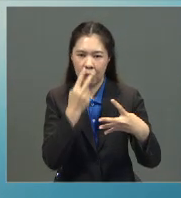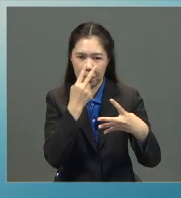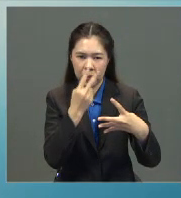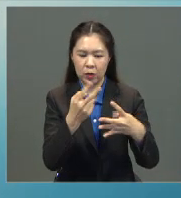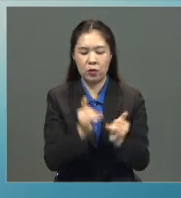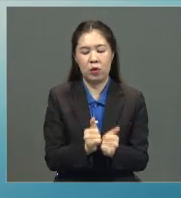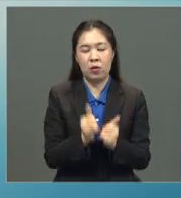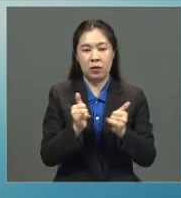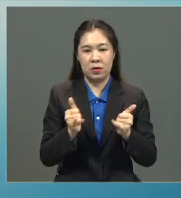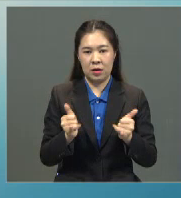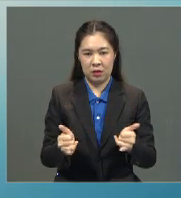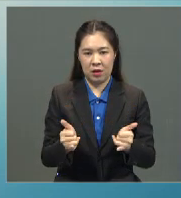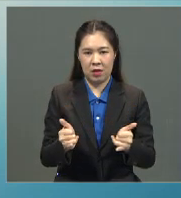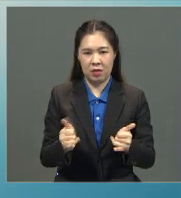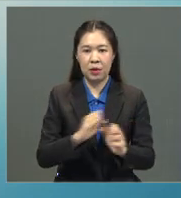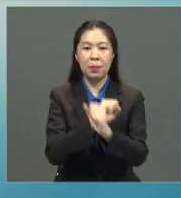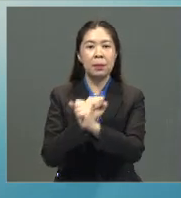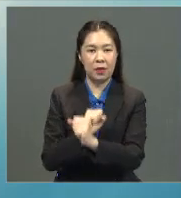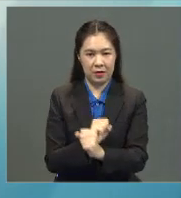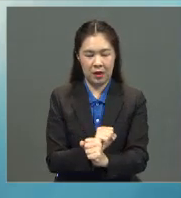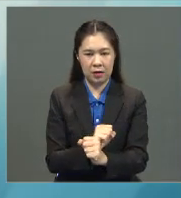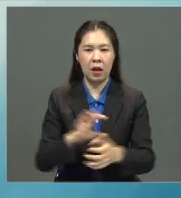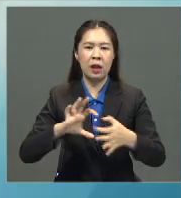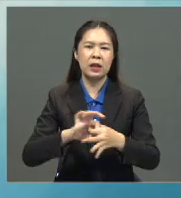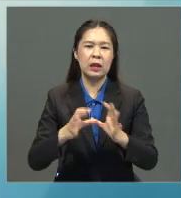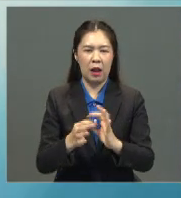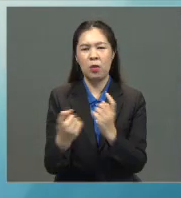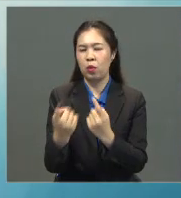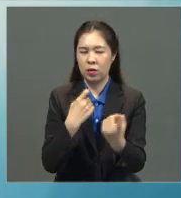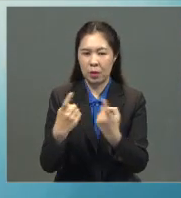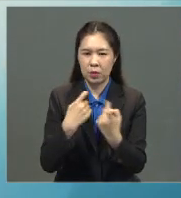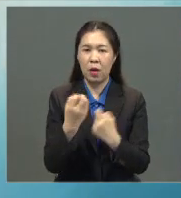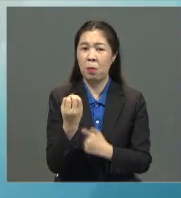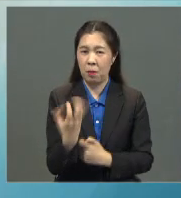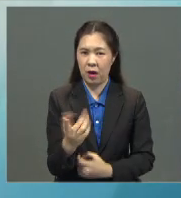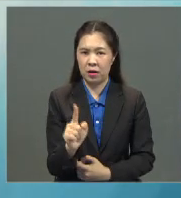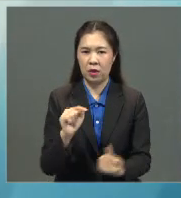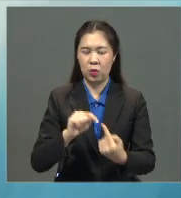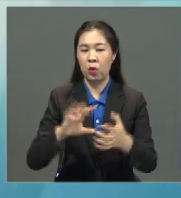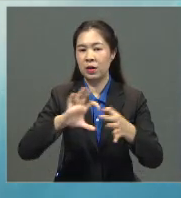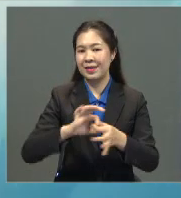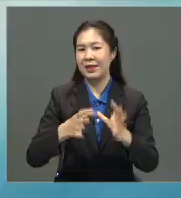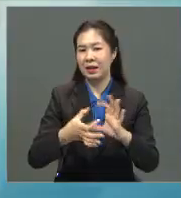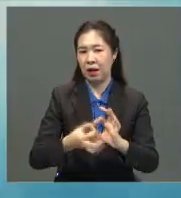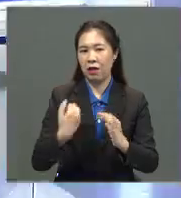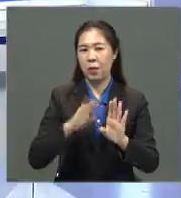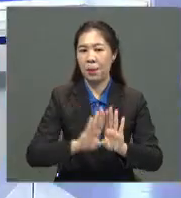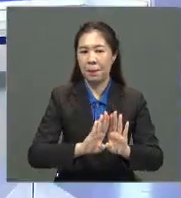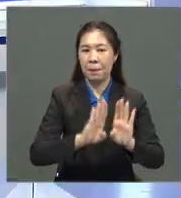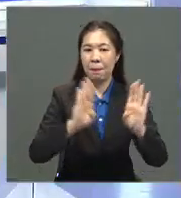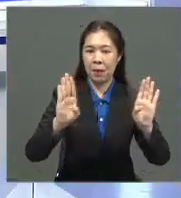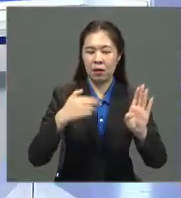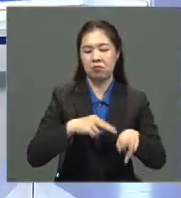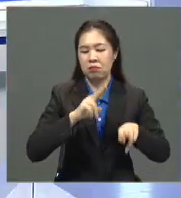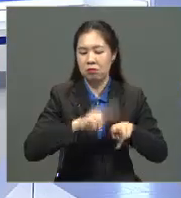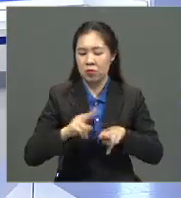รักษาระยะห่างเพื่อลดความเสี่ยงอย่างที่บอกว่ากีฬามีคนถามดีมากคุณสุภนั้นว่าเอ๊ะที่รับประเภทไหนที่เปิดแล้วเนี่ย